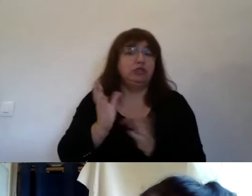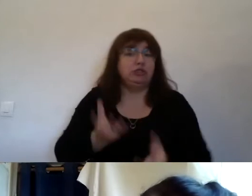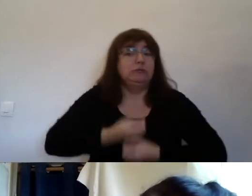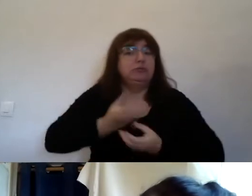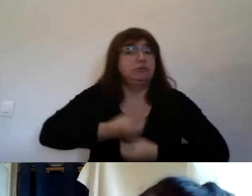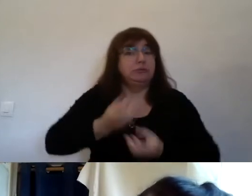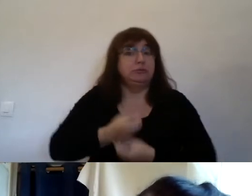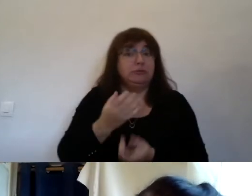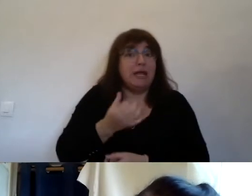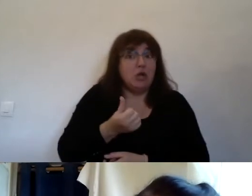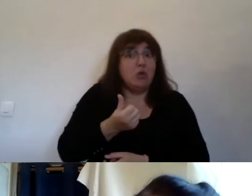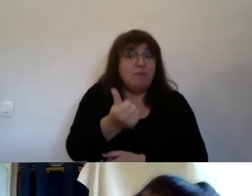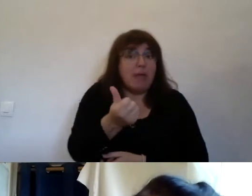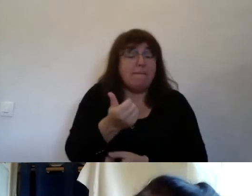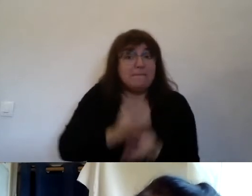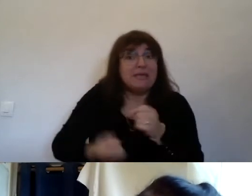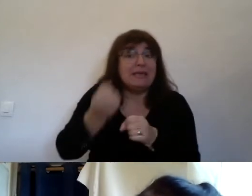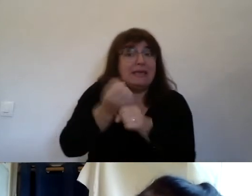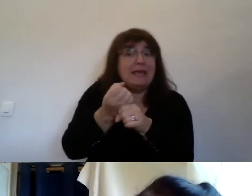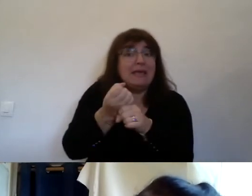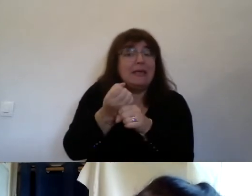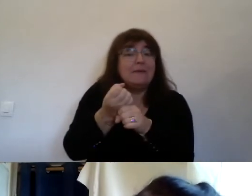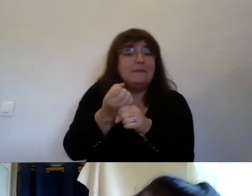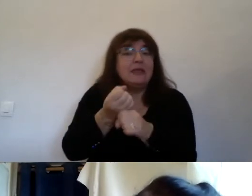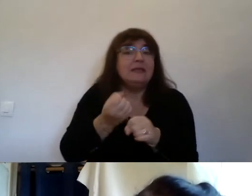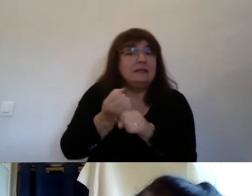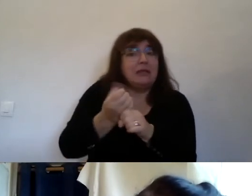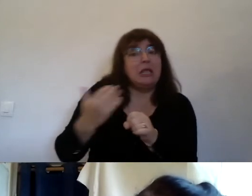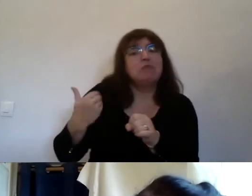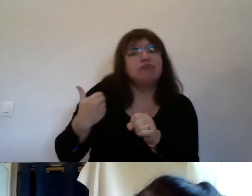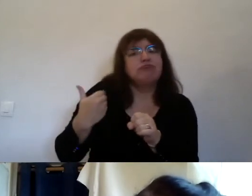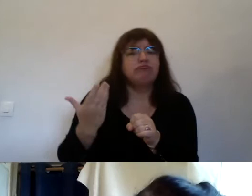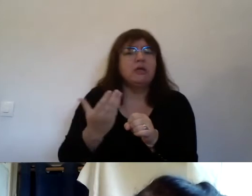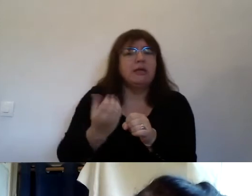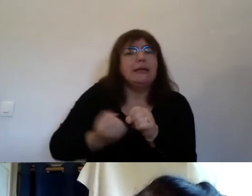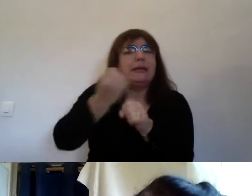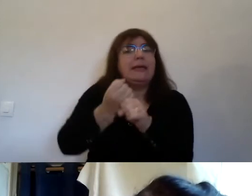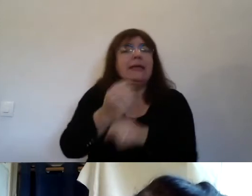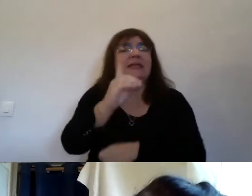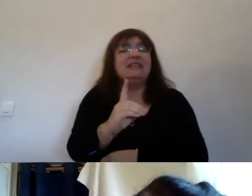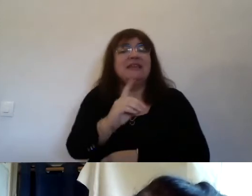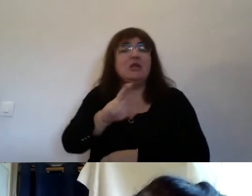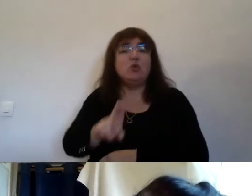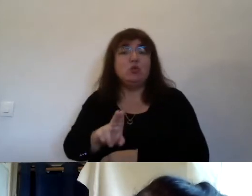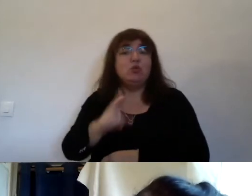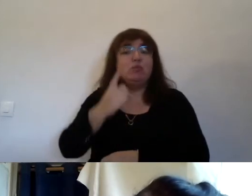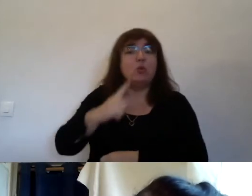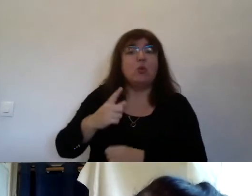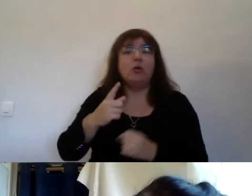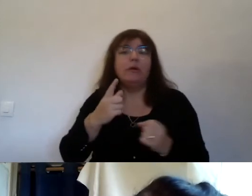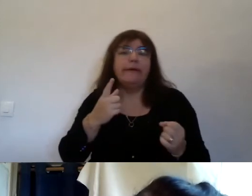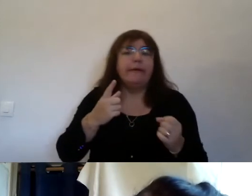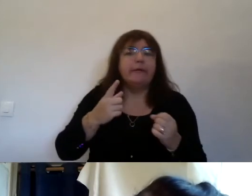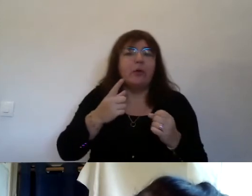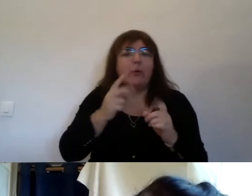qui ne va pas aller dans ce sens, puisqu'il vient de créer, il y a quelque temps déjà, un DU sur les approches non médicamenteuses auprès des personnes atteintes de